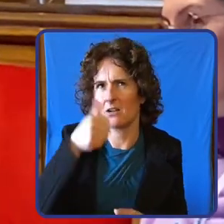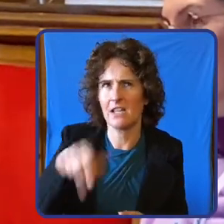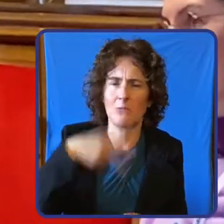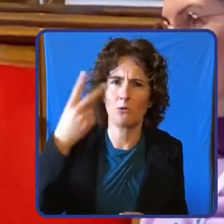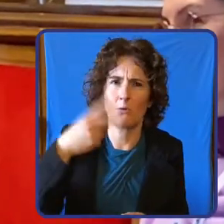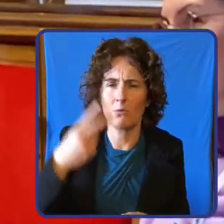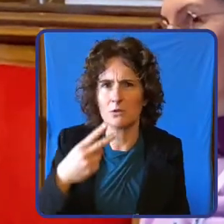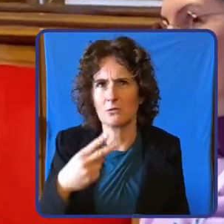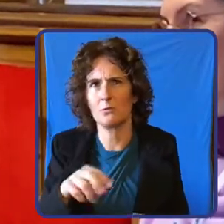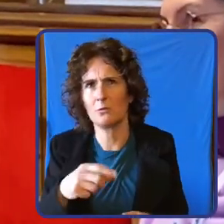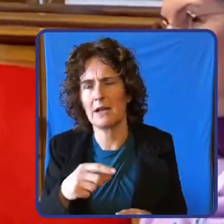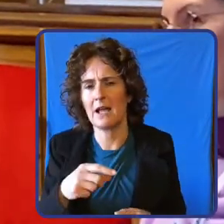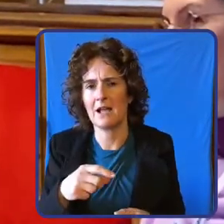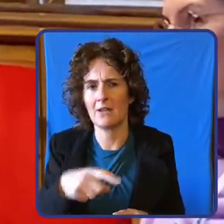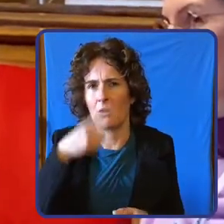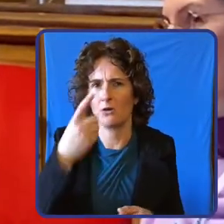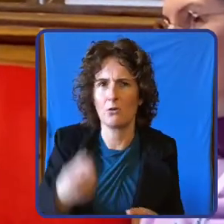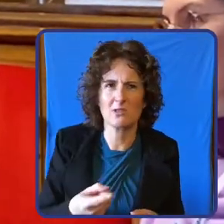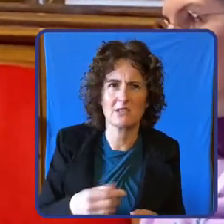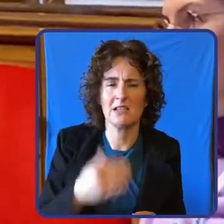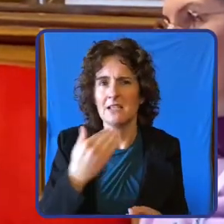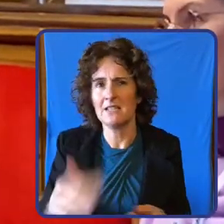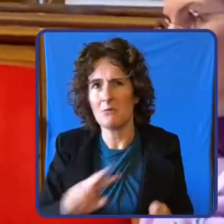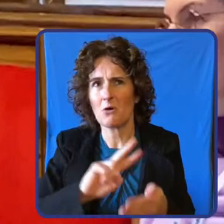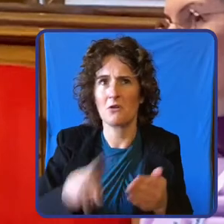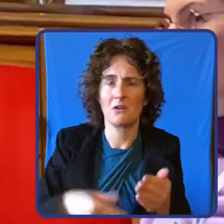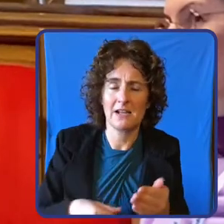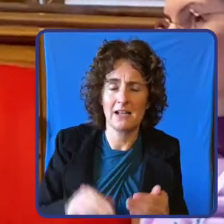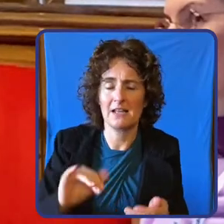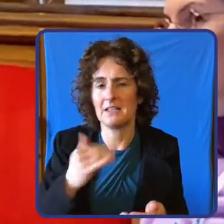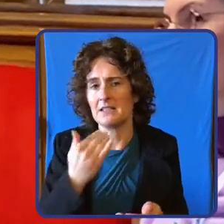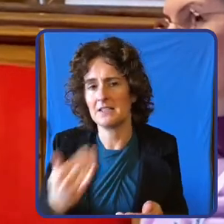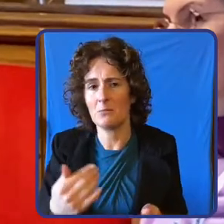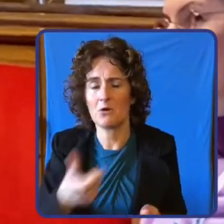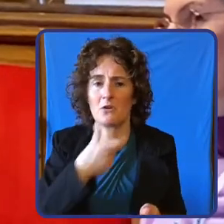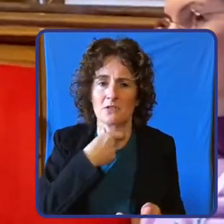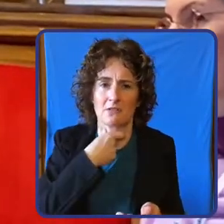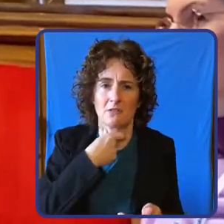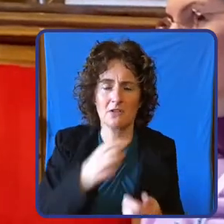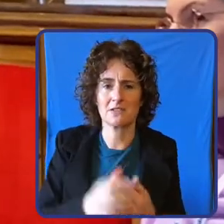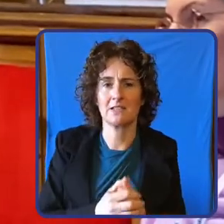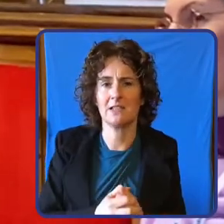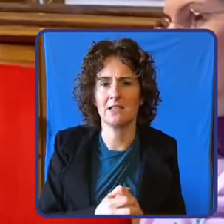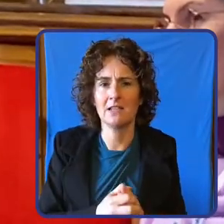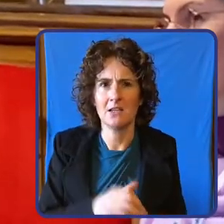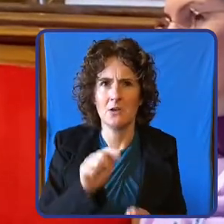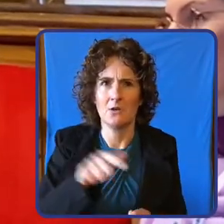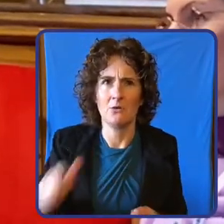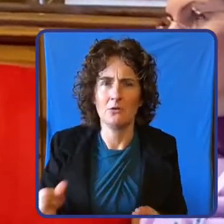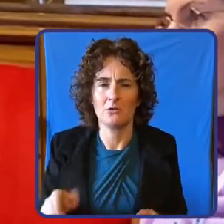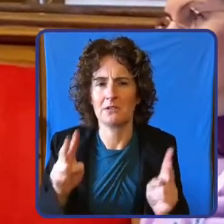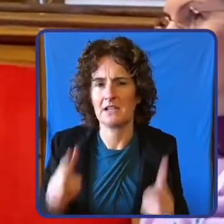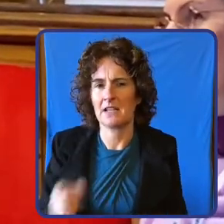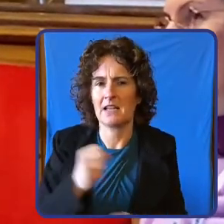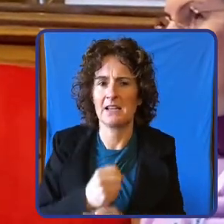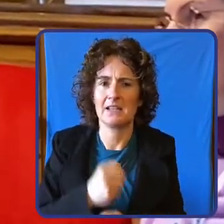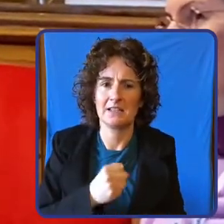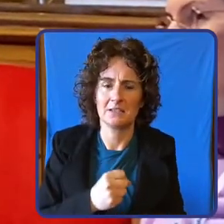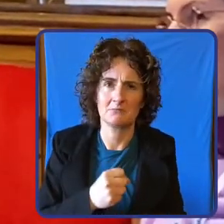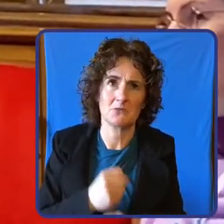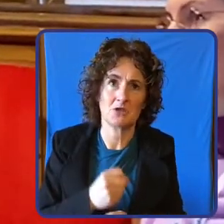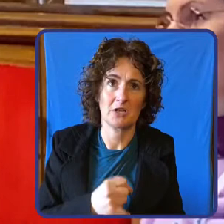kultúrája, egyszerűen nem akar se aláírni, se szavazni. Hát csak addig kéne maguknak ügyködni, amíg leváltják a népet.